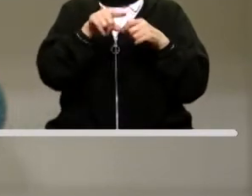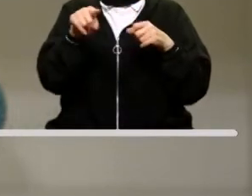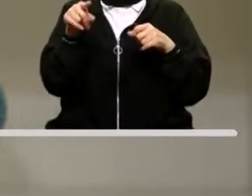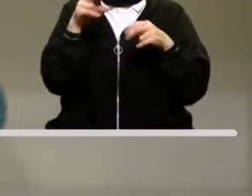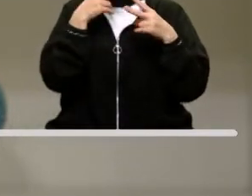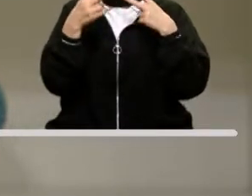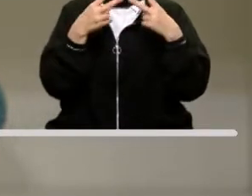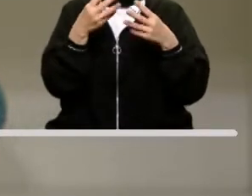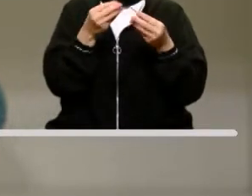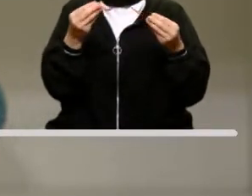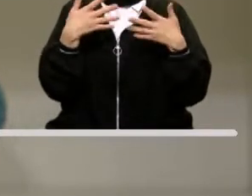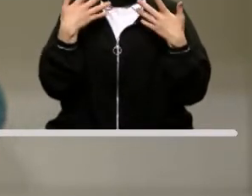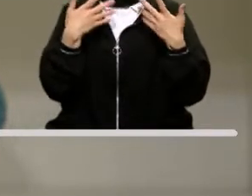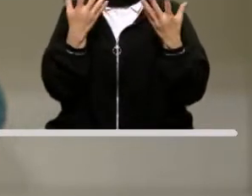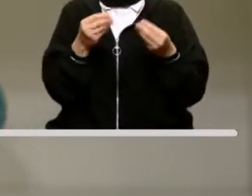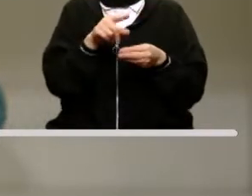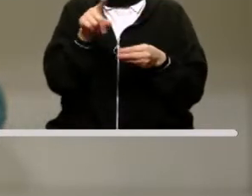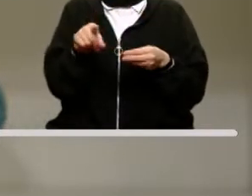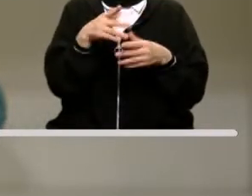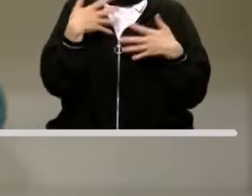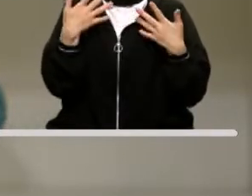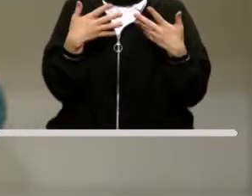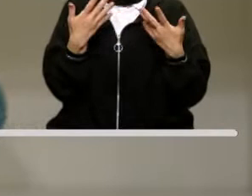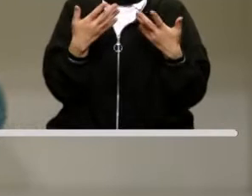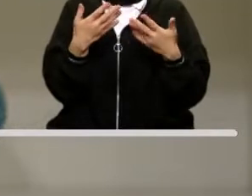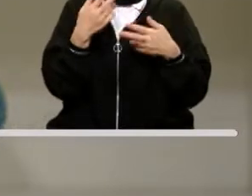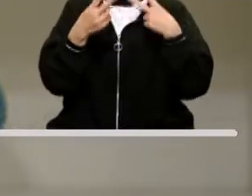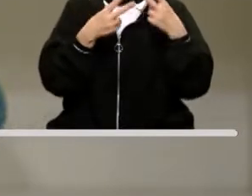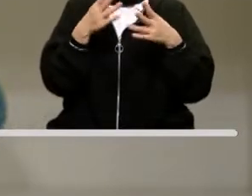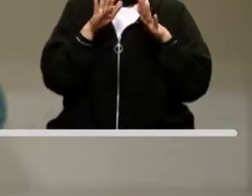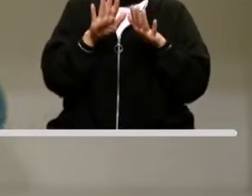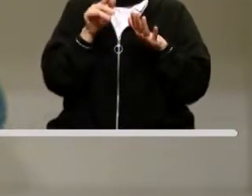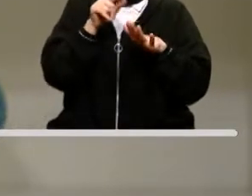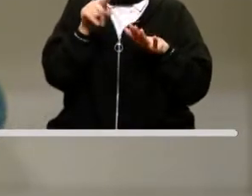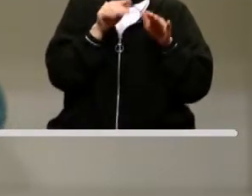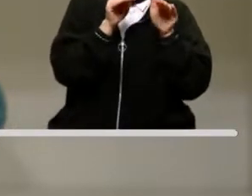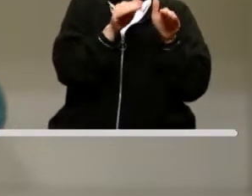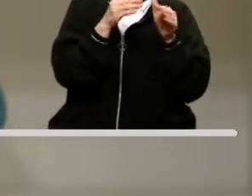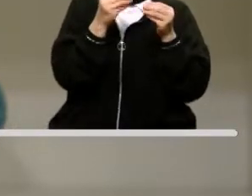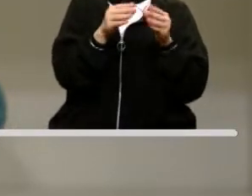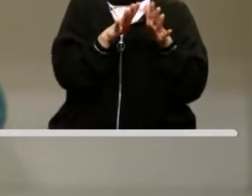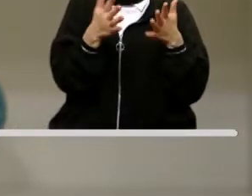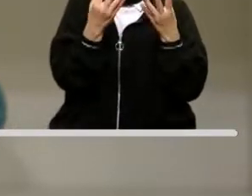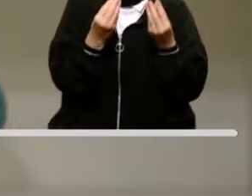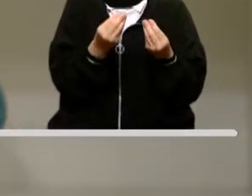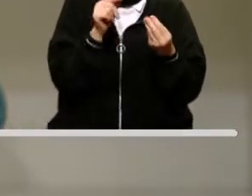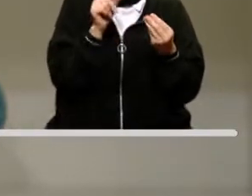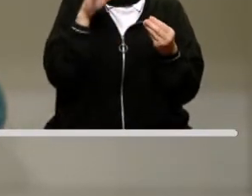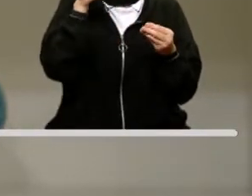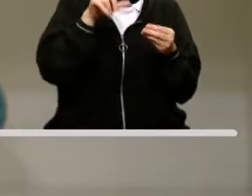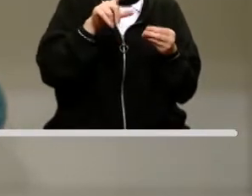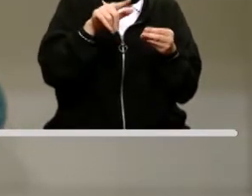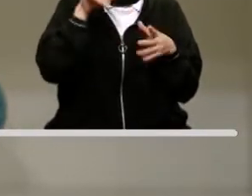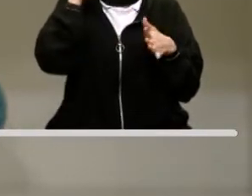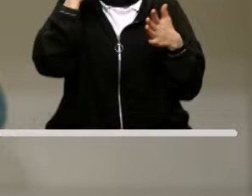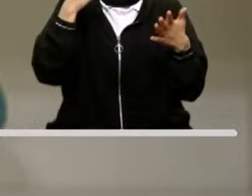Onlardaki merak duygusunu konuşacağız ama onu nasıl destekleyebiliriz? Nasıl bir şey? Tamamen bizim hissettiğimiz gibi bir merak mı? Aynı şeyi mi anlıyoruz? Yoksa büyüdükçe,